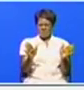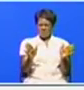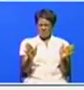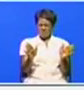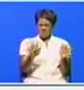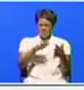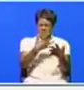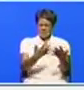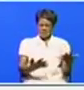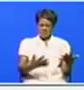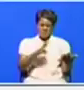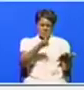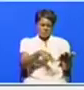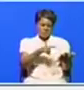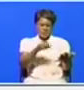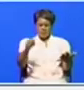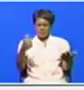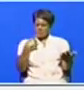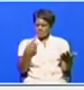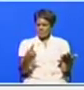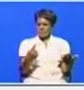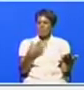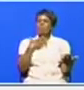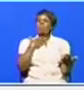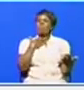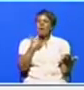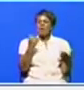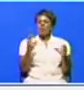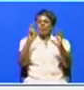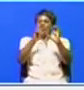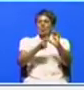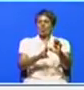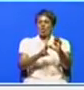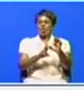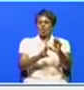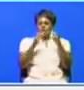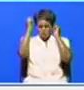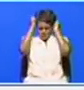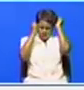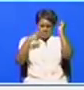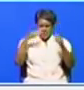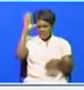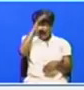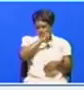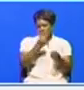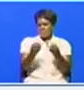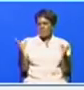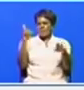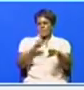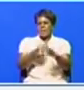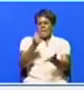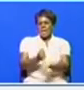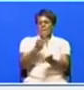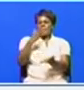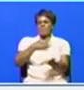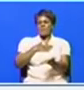mtandao wangu ndio tuweze kusoma. Mwingine anasema natamani sana kujiunga na wanajeshi, nilikosa tu hiyo nafasi mara nyingi, tafadhali